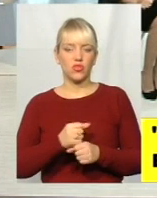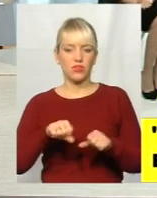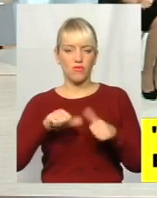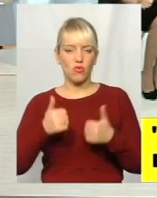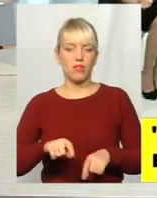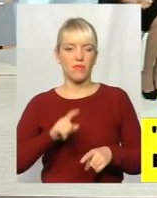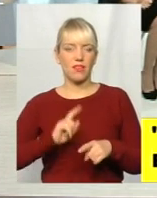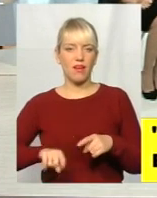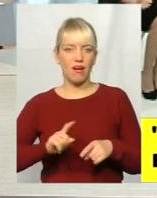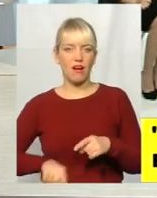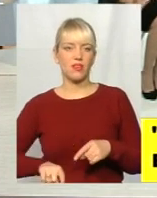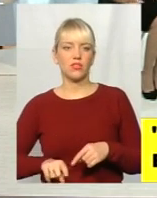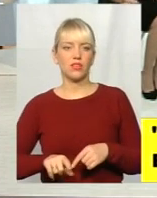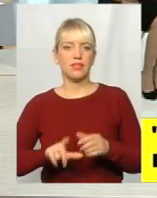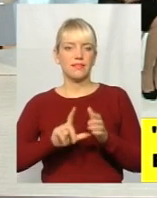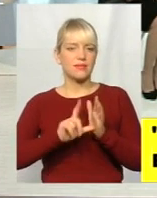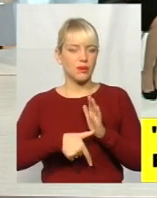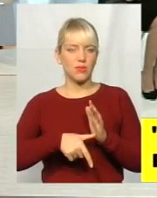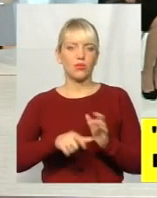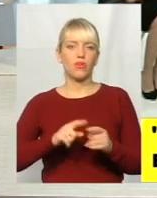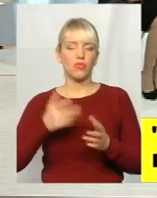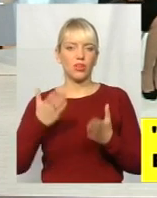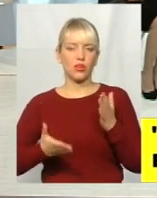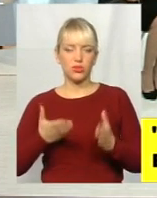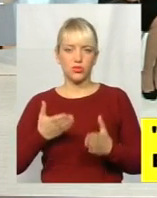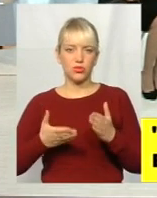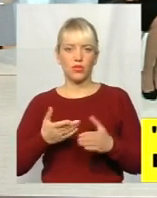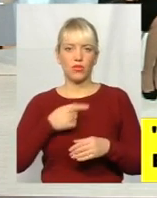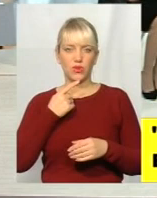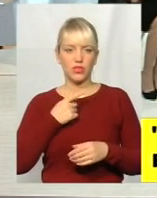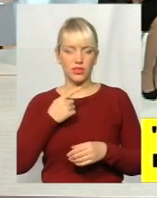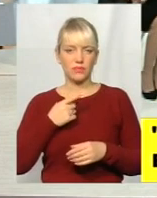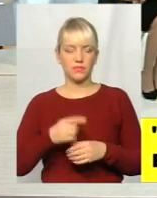негайно, терміново і так далі. Якщо взяти